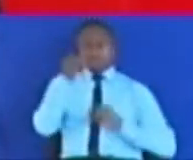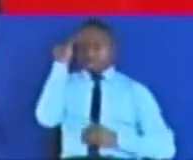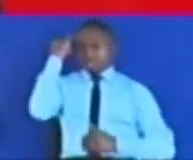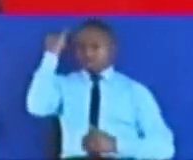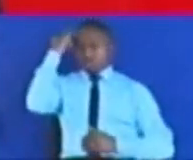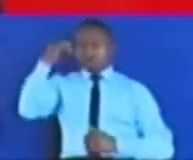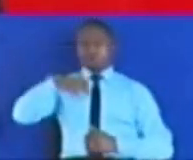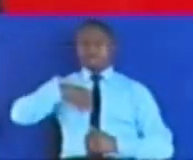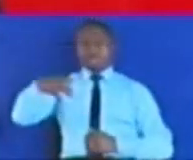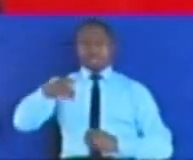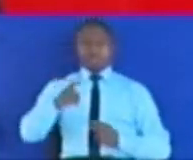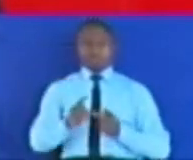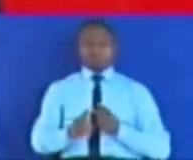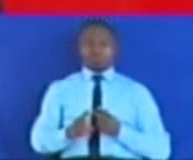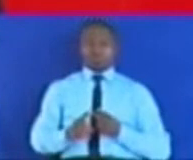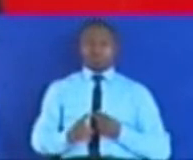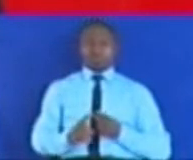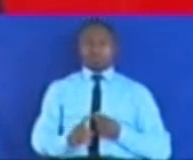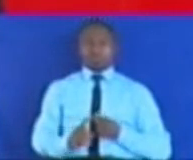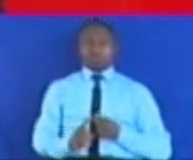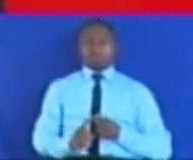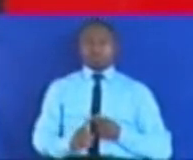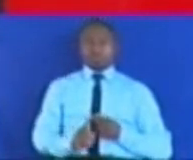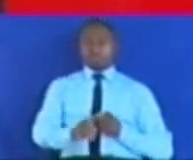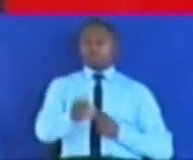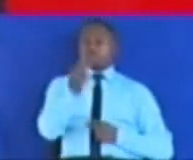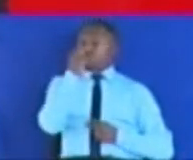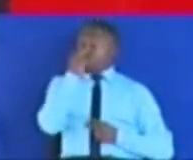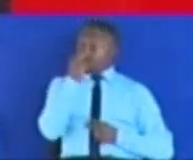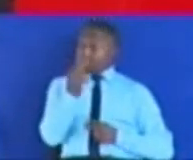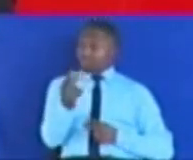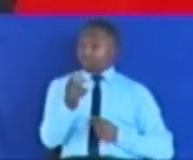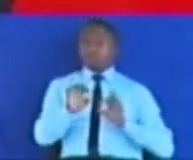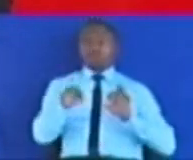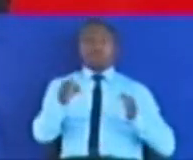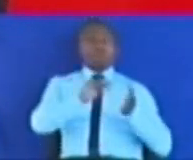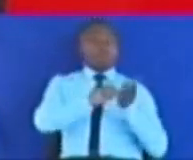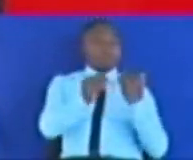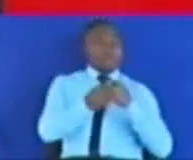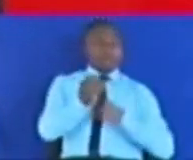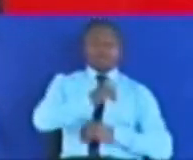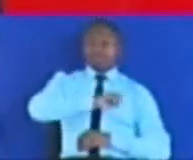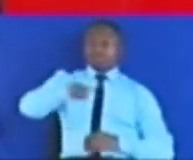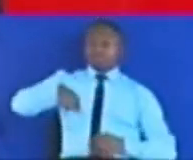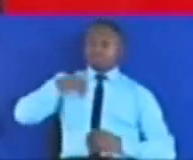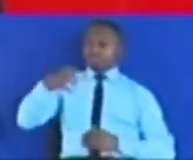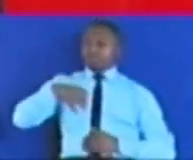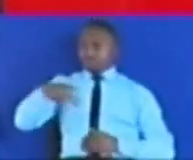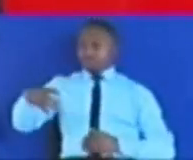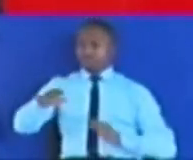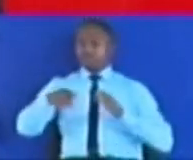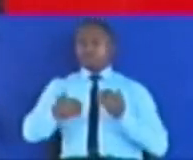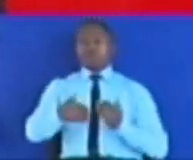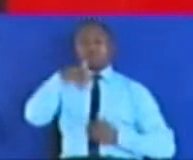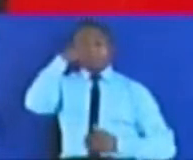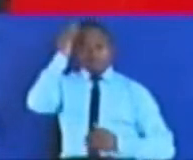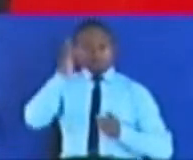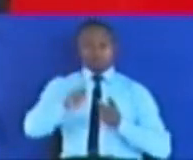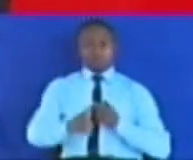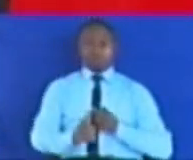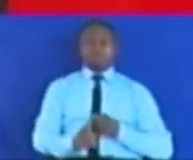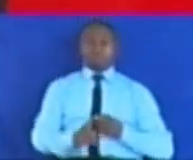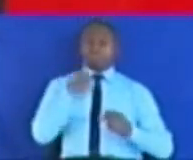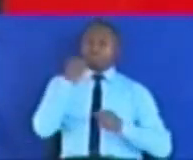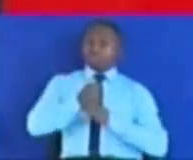pia wizara kwa namna hiyo hiyo kwamba tuangalie ni namna gani sisi kama wizara au kama serikali, je,